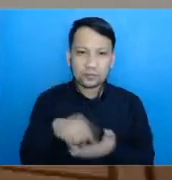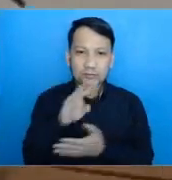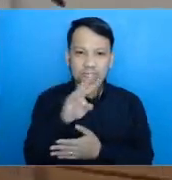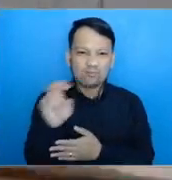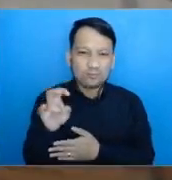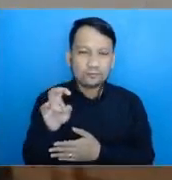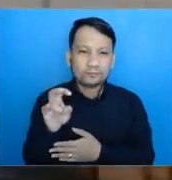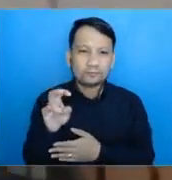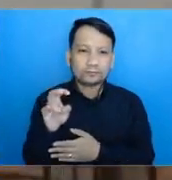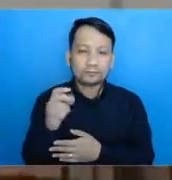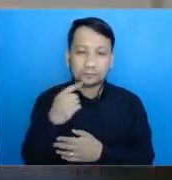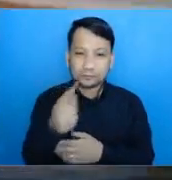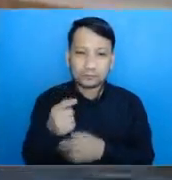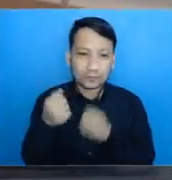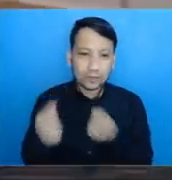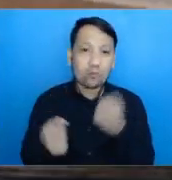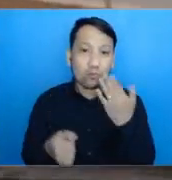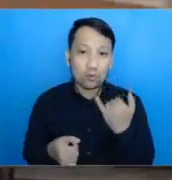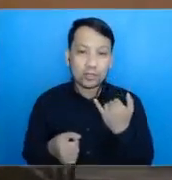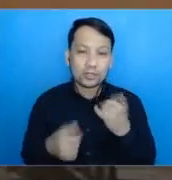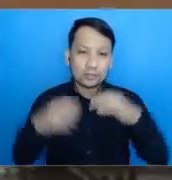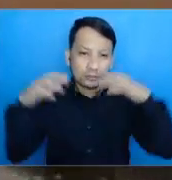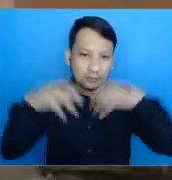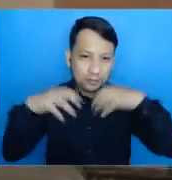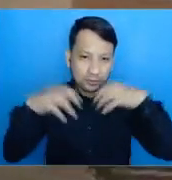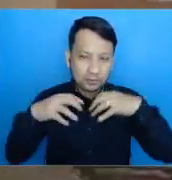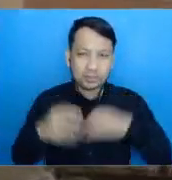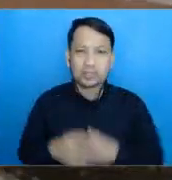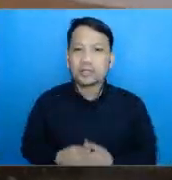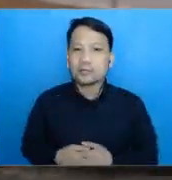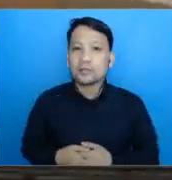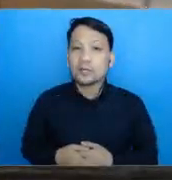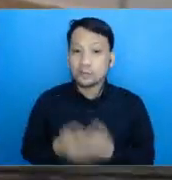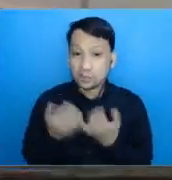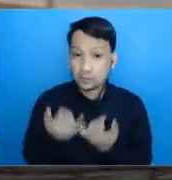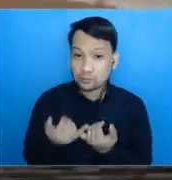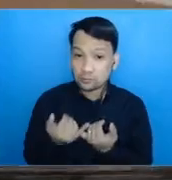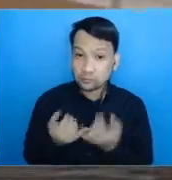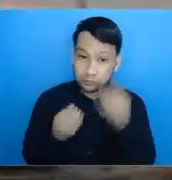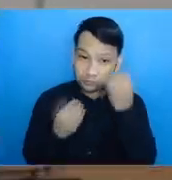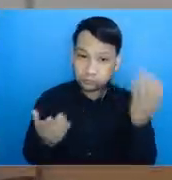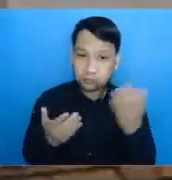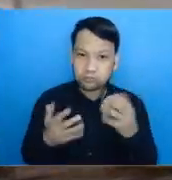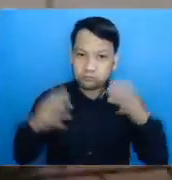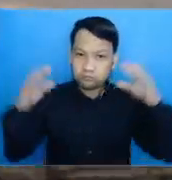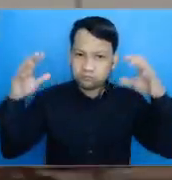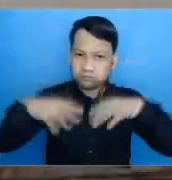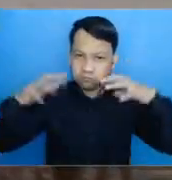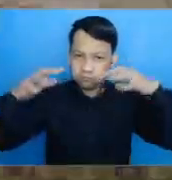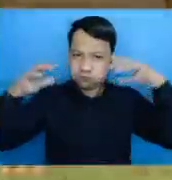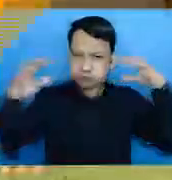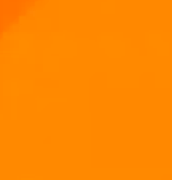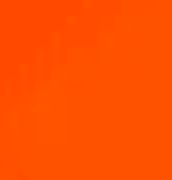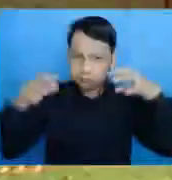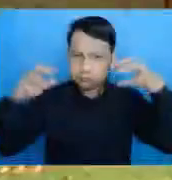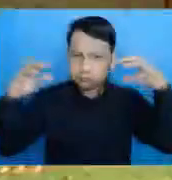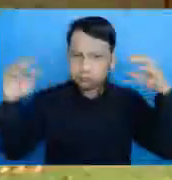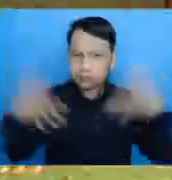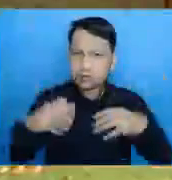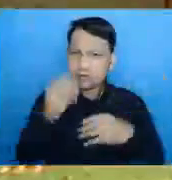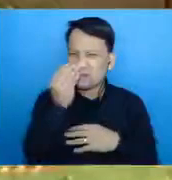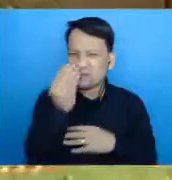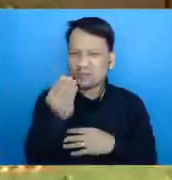stranded dahil sa bagyo. Sa ngayon, sa mga oras na ito, Marga, ay pabugso-bugso na lamang yung mahinang pag-ulan